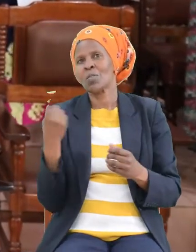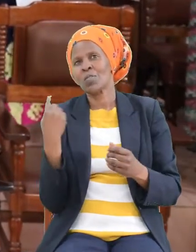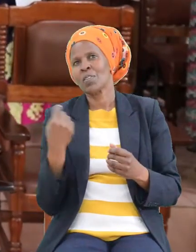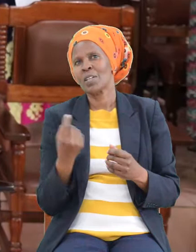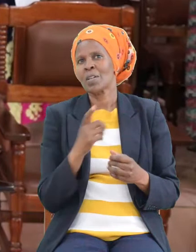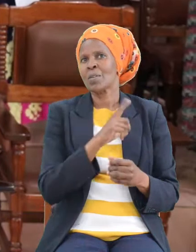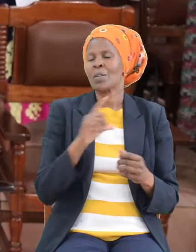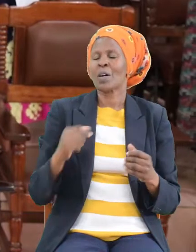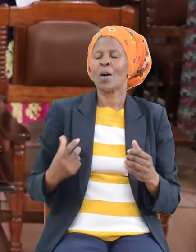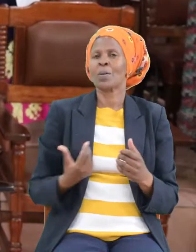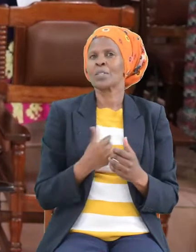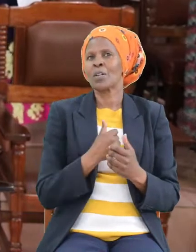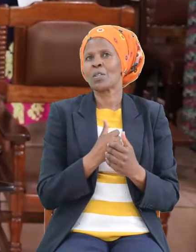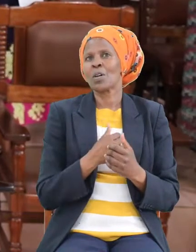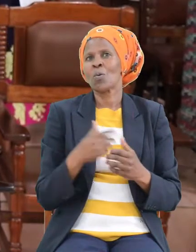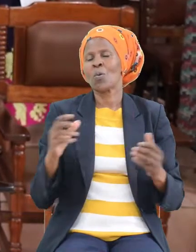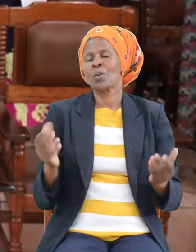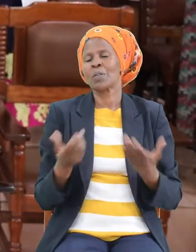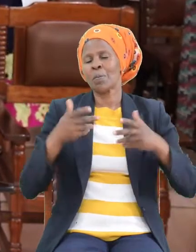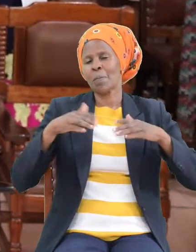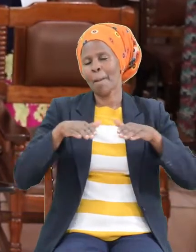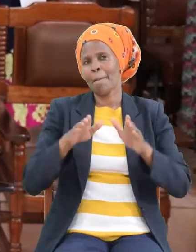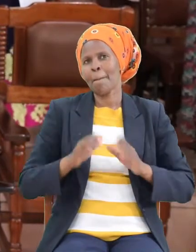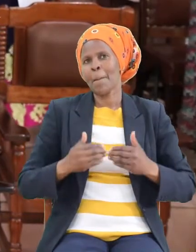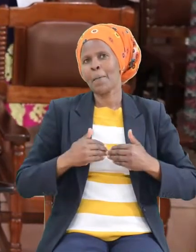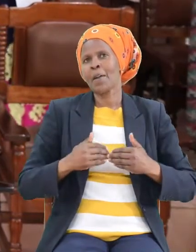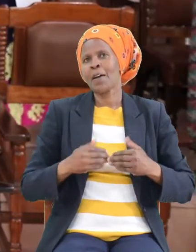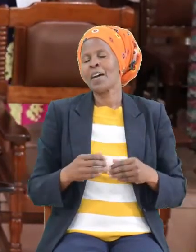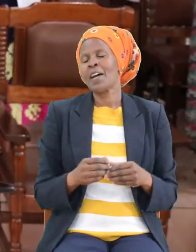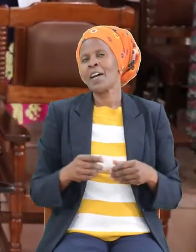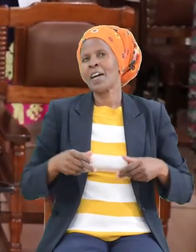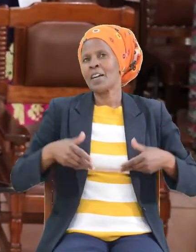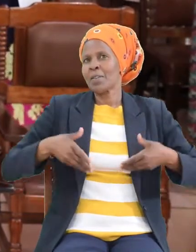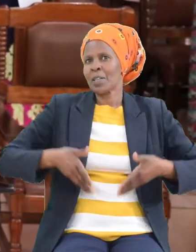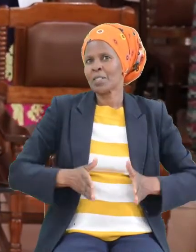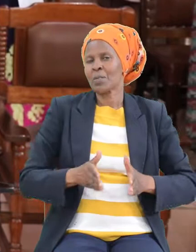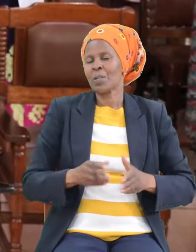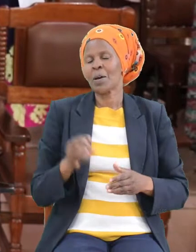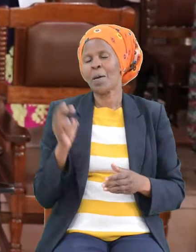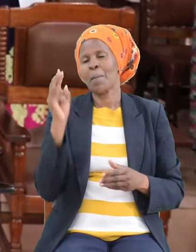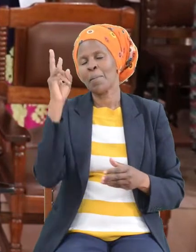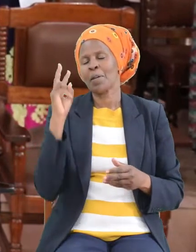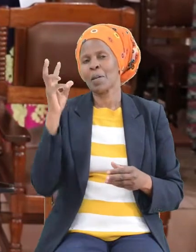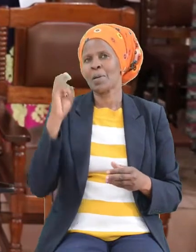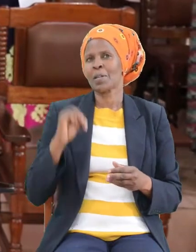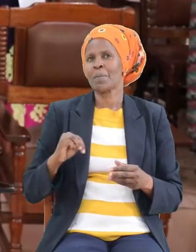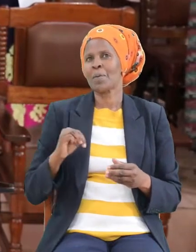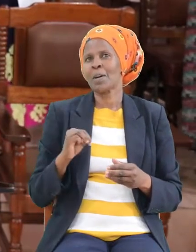pekee Bwana wetu, aliyechukuliwa mimba kwa uwezo wa Roho Mtakatifu, akazaliwa na Bikira